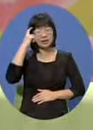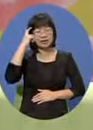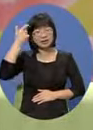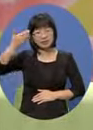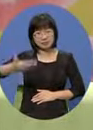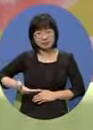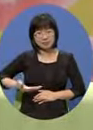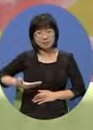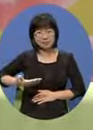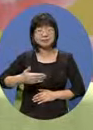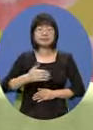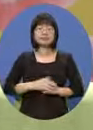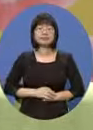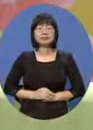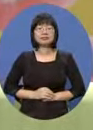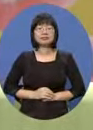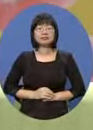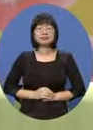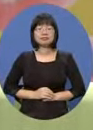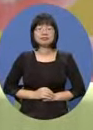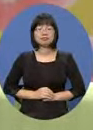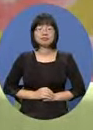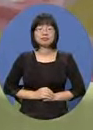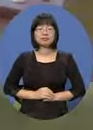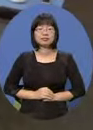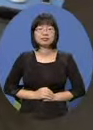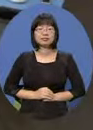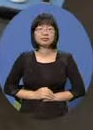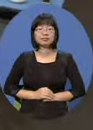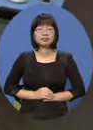가지고 계시는지 그들의 생각을 함께 들어보겠습니다.